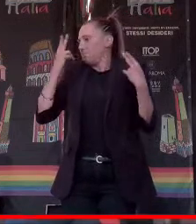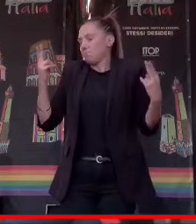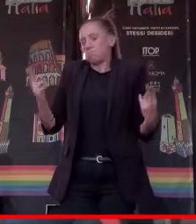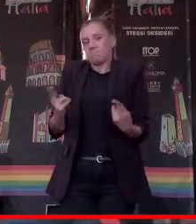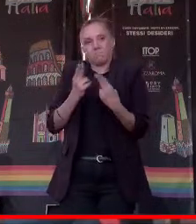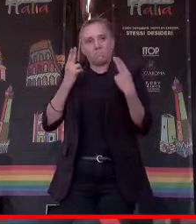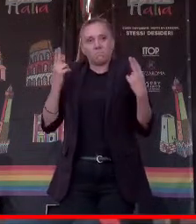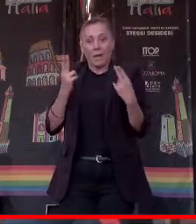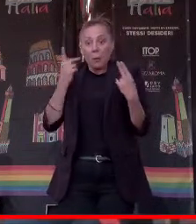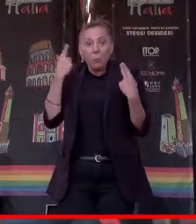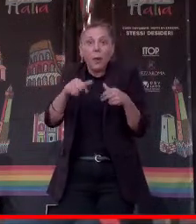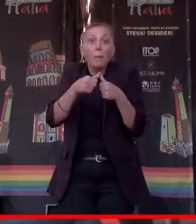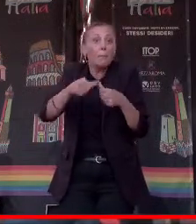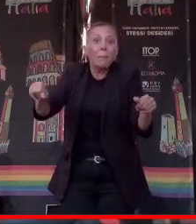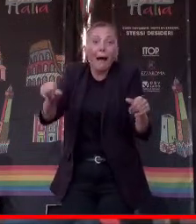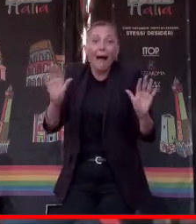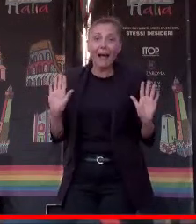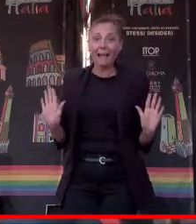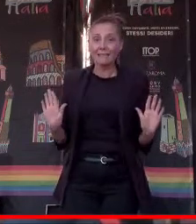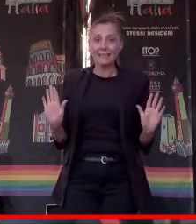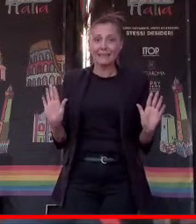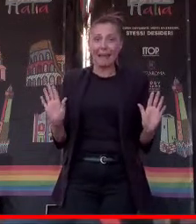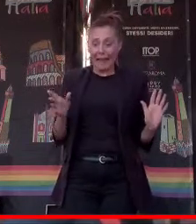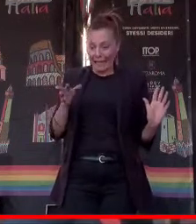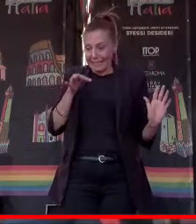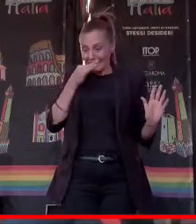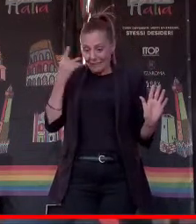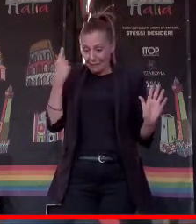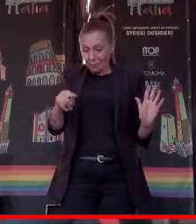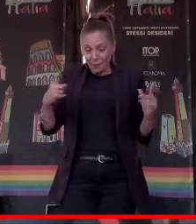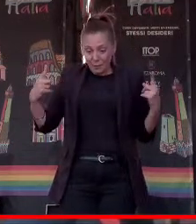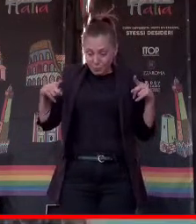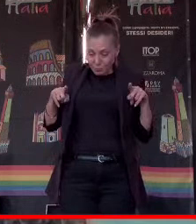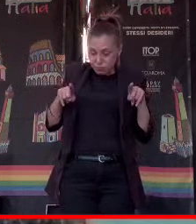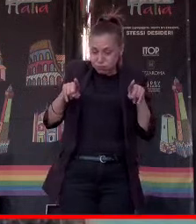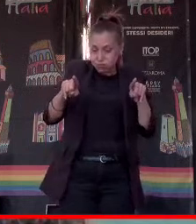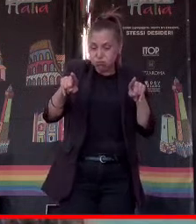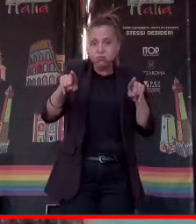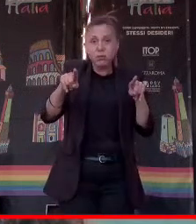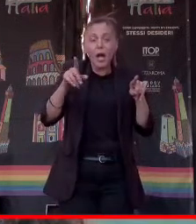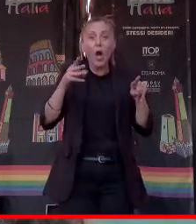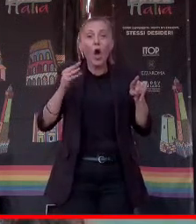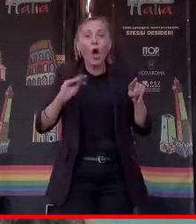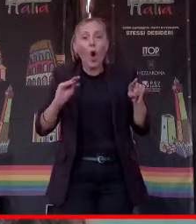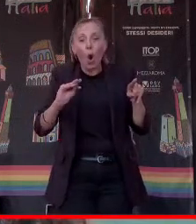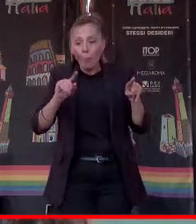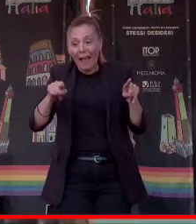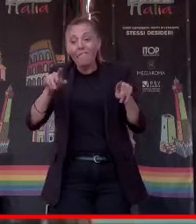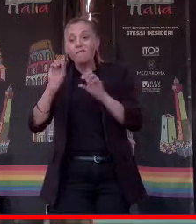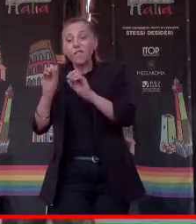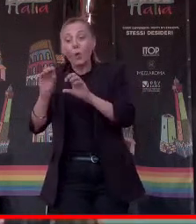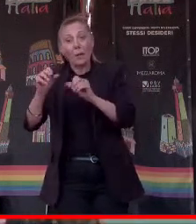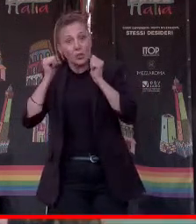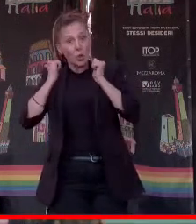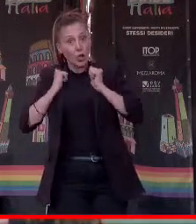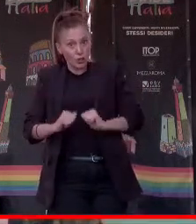primarie importanti. Certo. E per questo vanno di pari passo con una formazione dei cittadini e con la formazione sicuramente